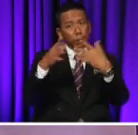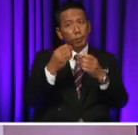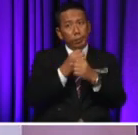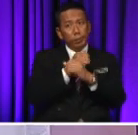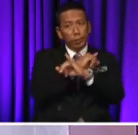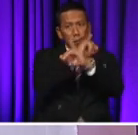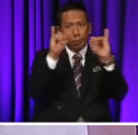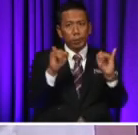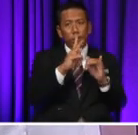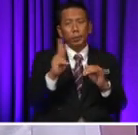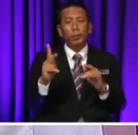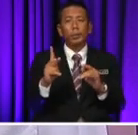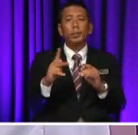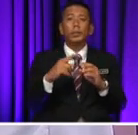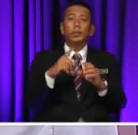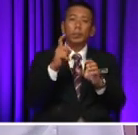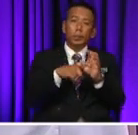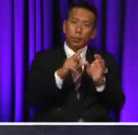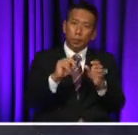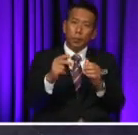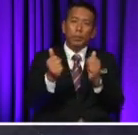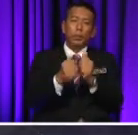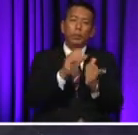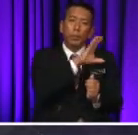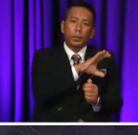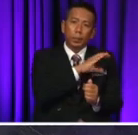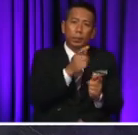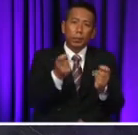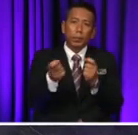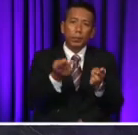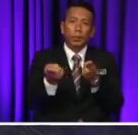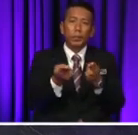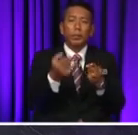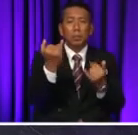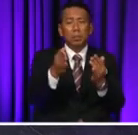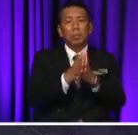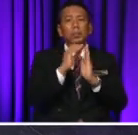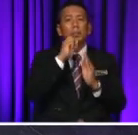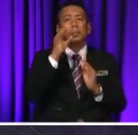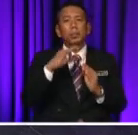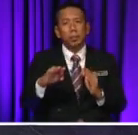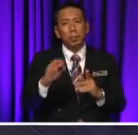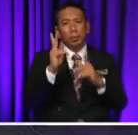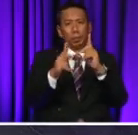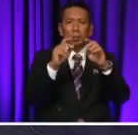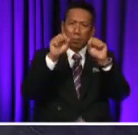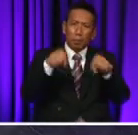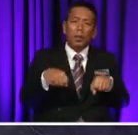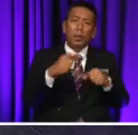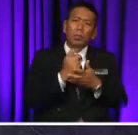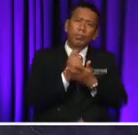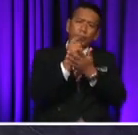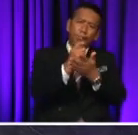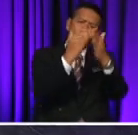berkenaan dengan ciri-ciri takbir urus jadi ustadzah anak minta syafiqah kalau boleh syafiqah